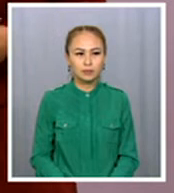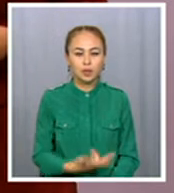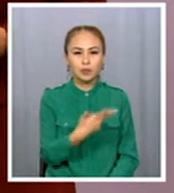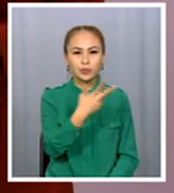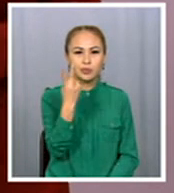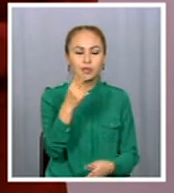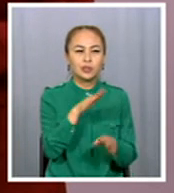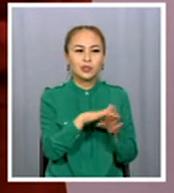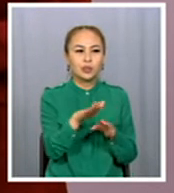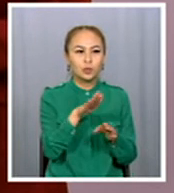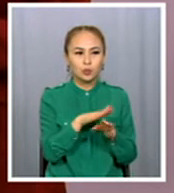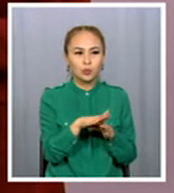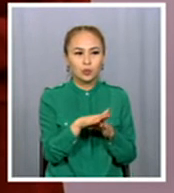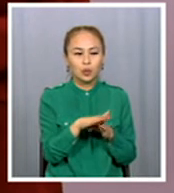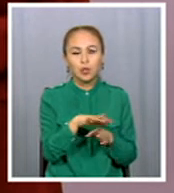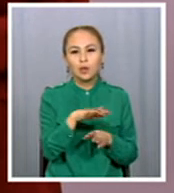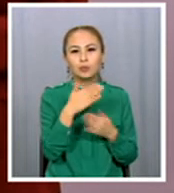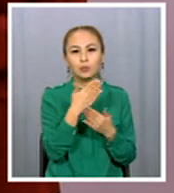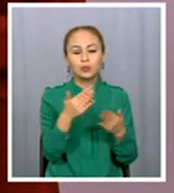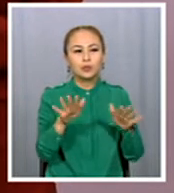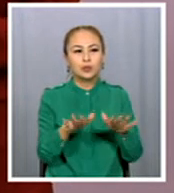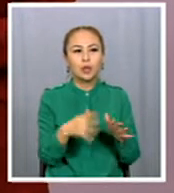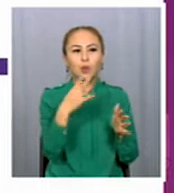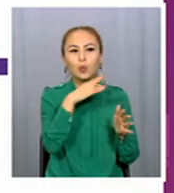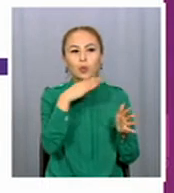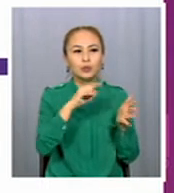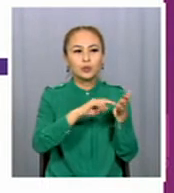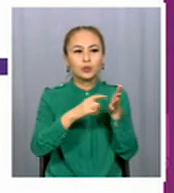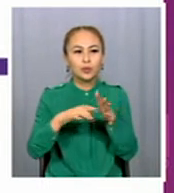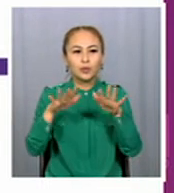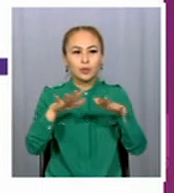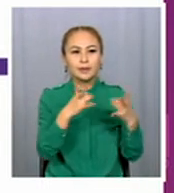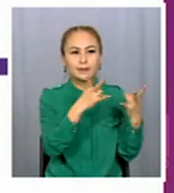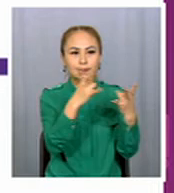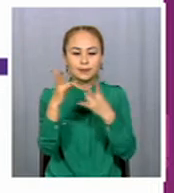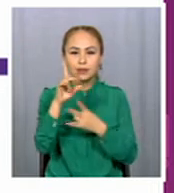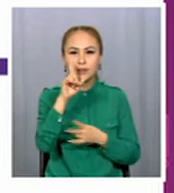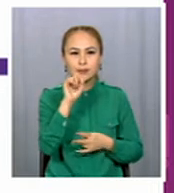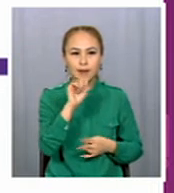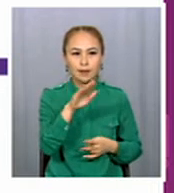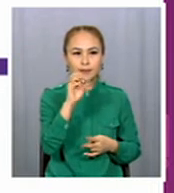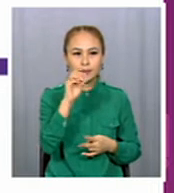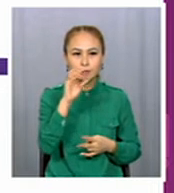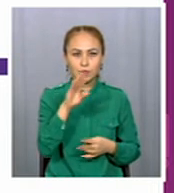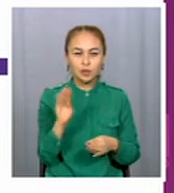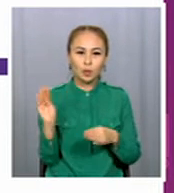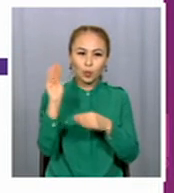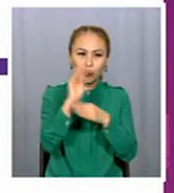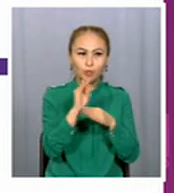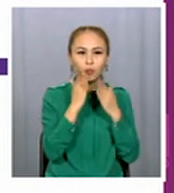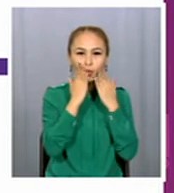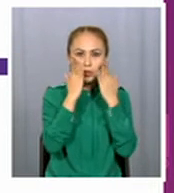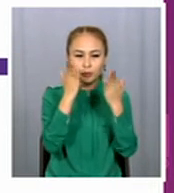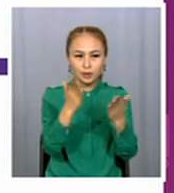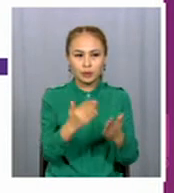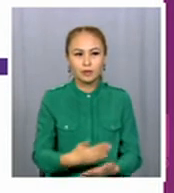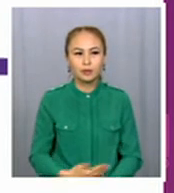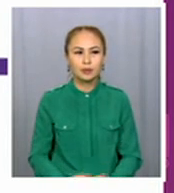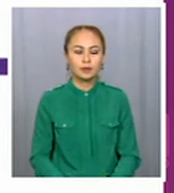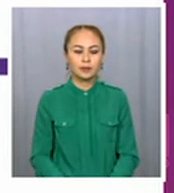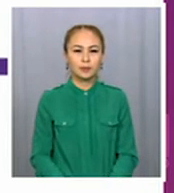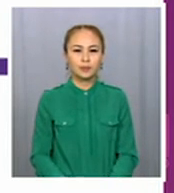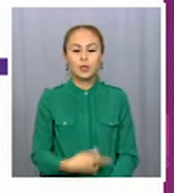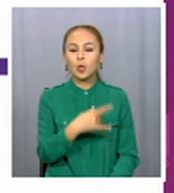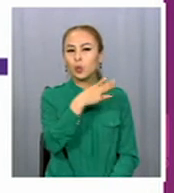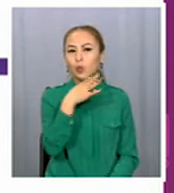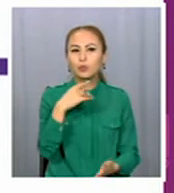32-ші жаттығу. Мұнда көп нүктенің орнына тиісті зат есімдерді қойып оқыңдар дейді. Көп